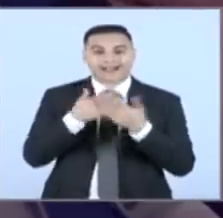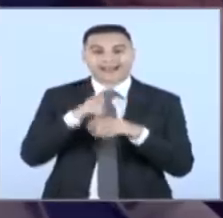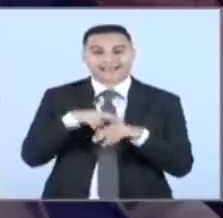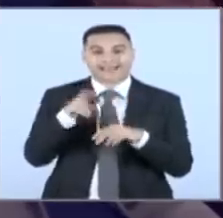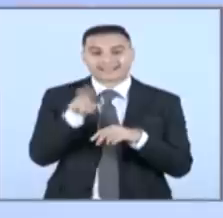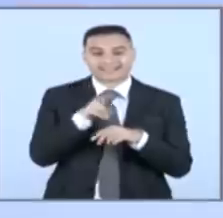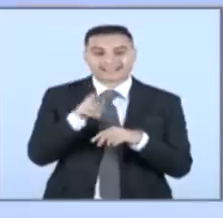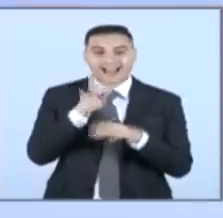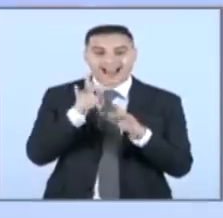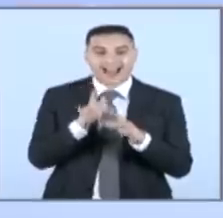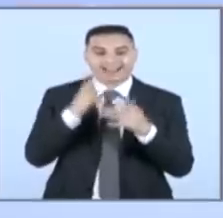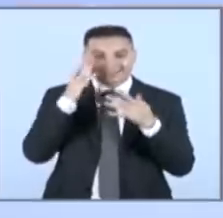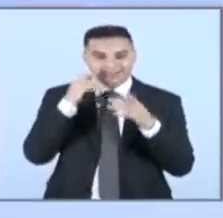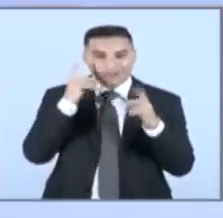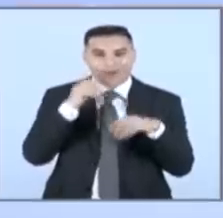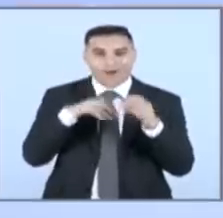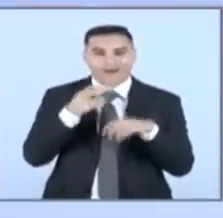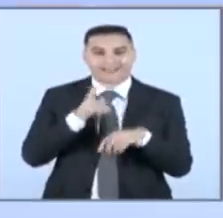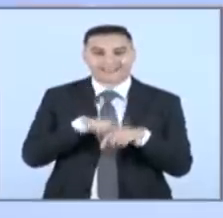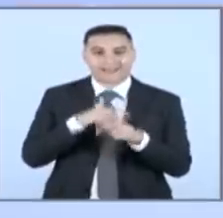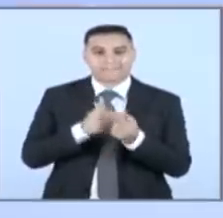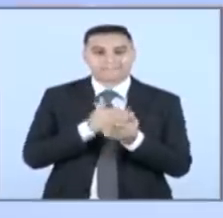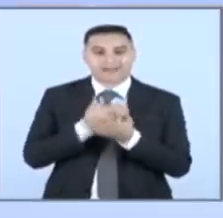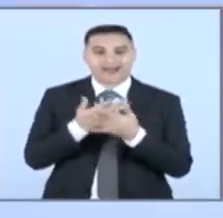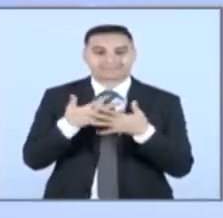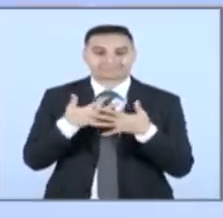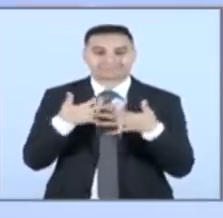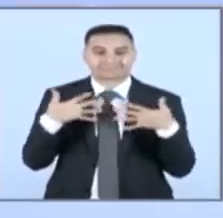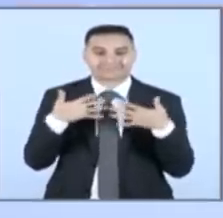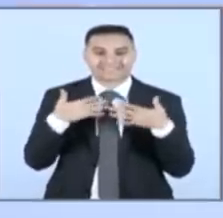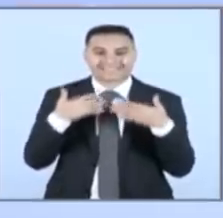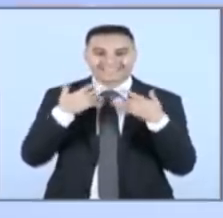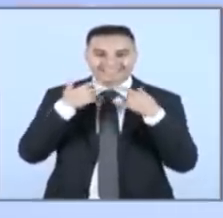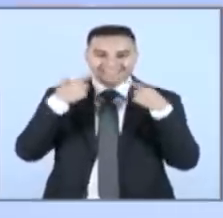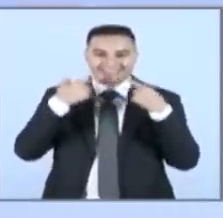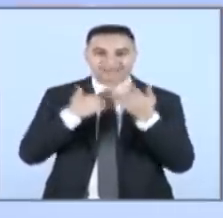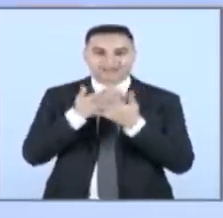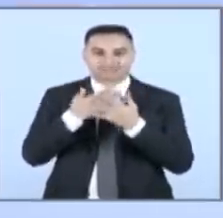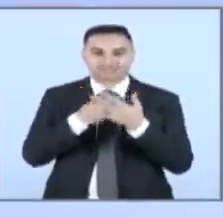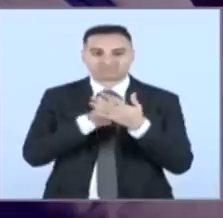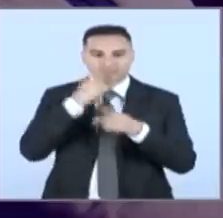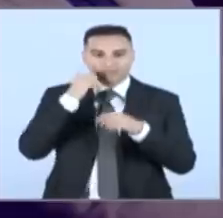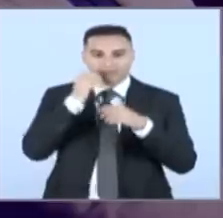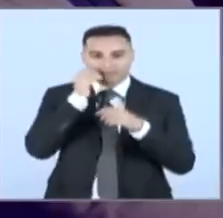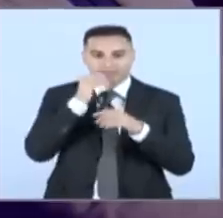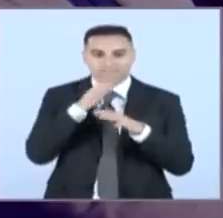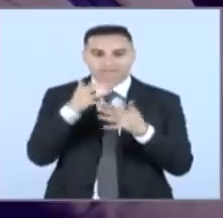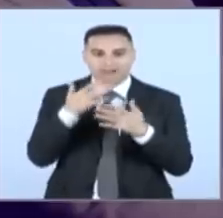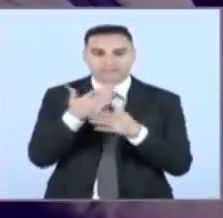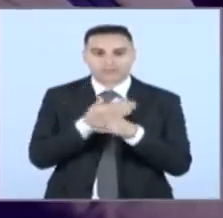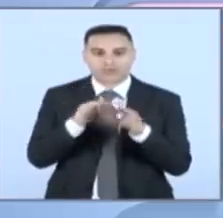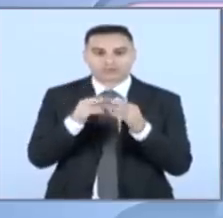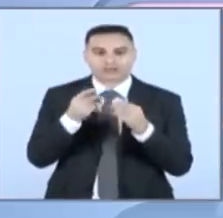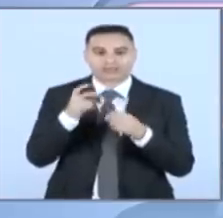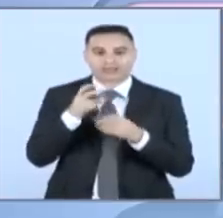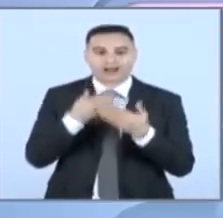ماركو ومايكل الاثنين ابتدوا يقلقوا تاني بعد ما كان ابتسامتهم قد كده، رجعوا اتخضوا. تعالي الطه رجع